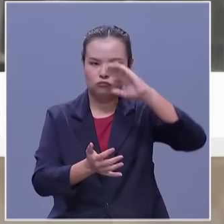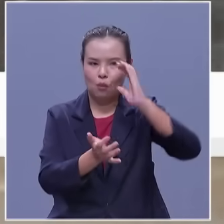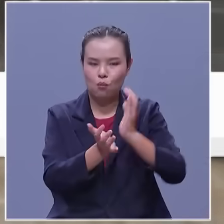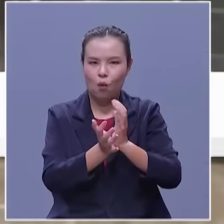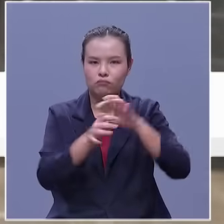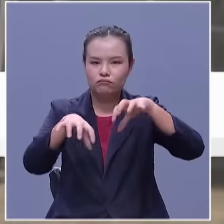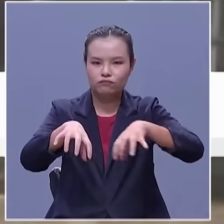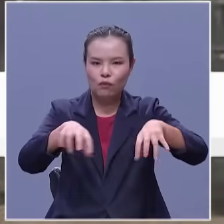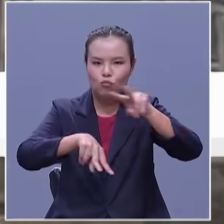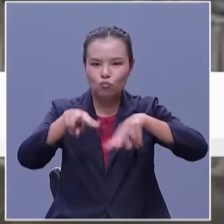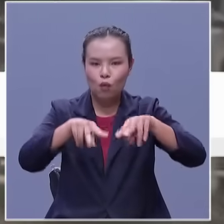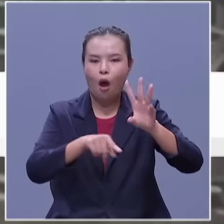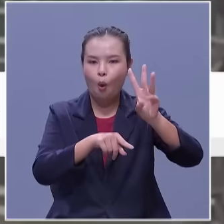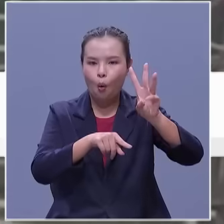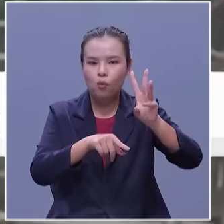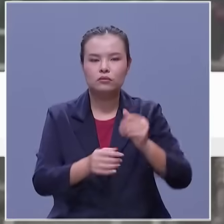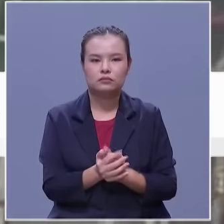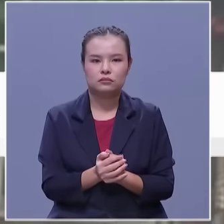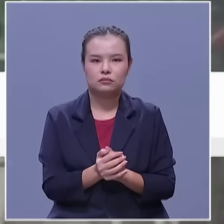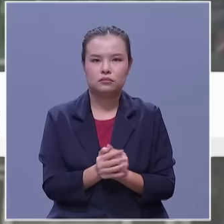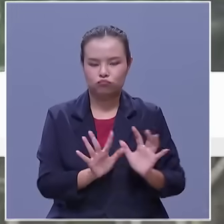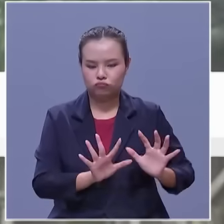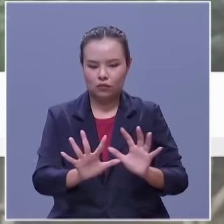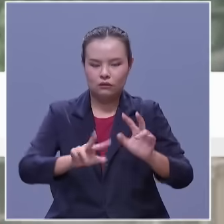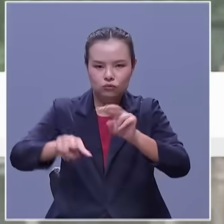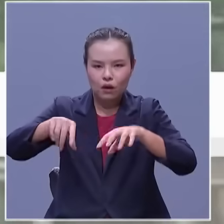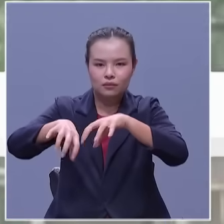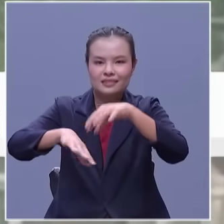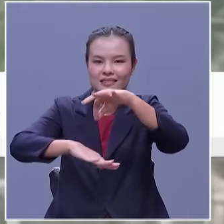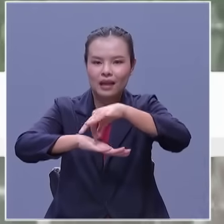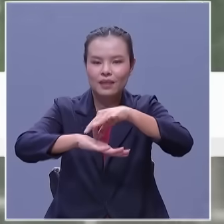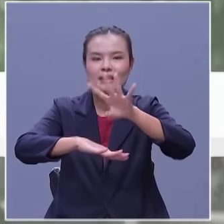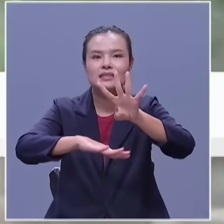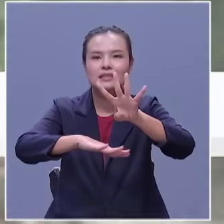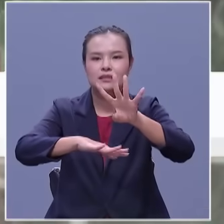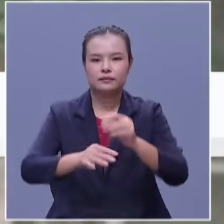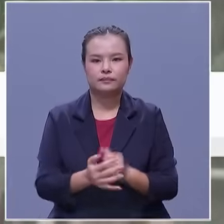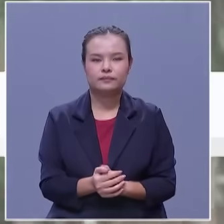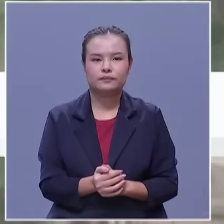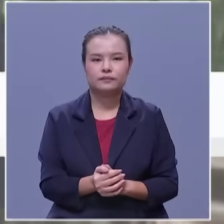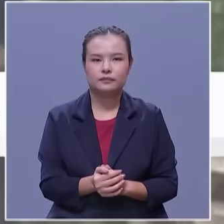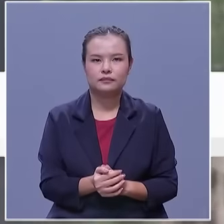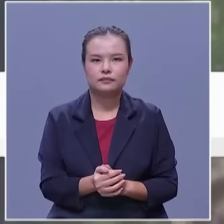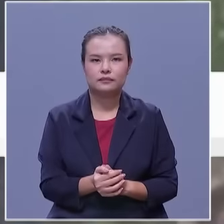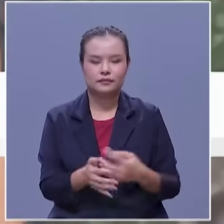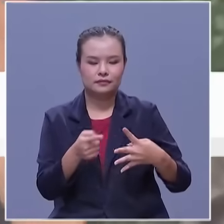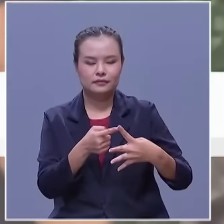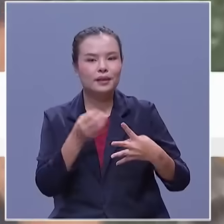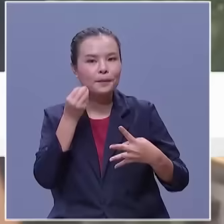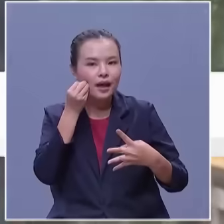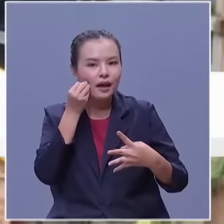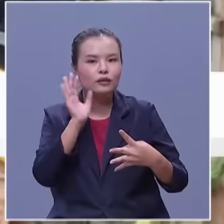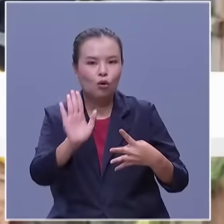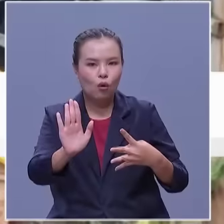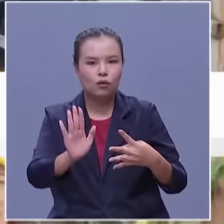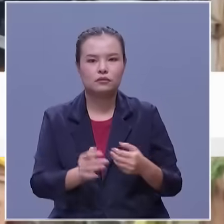กองกำกับการ 6ไปเข้าตรวจค้น 4เป้าหมายที่เกี่ยวข้องกับเสี่แป้งที่แรกก็คือบ้านพักของเสี่ย